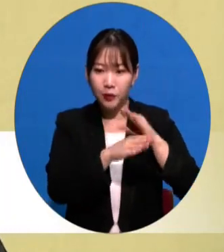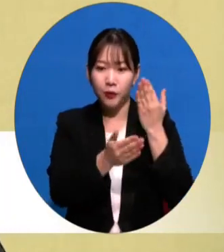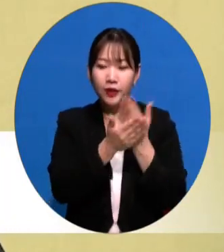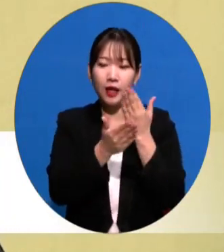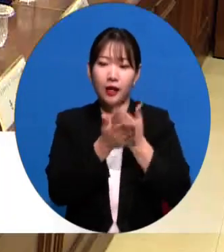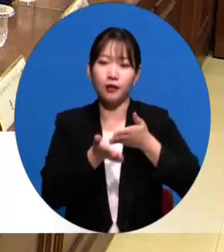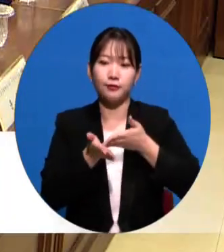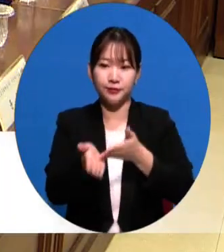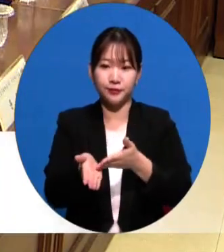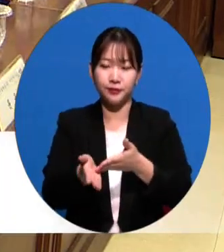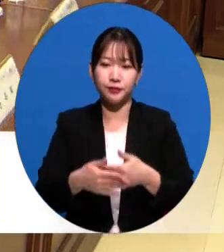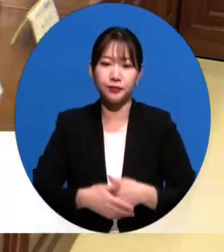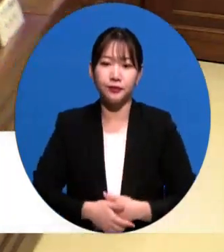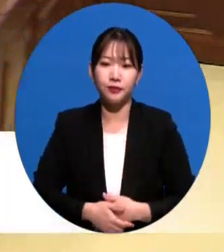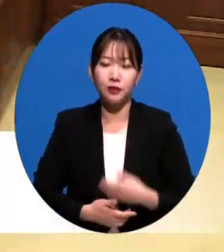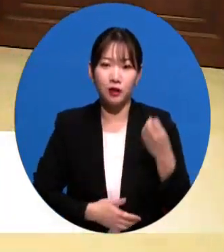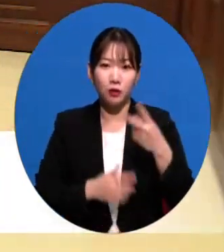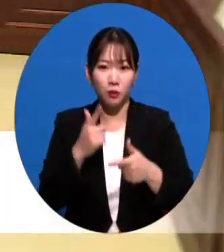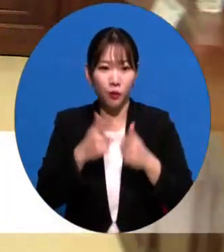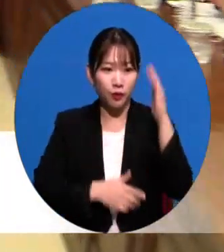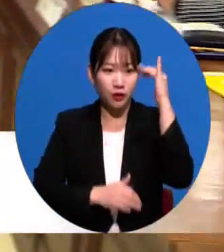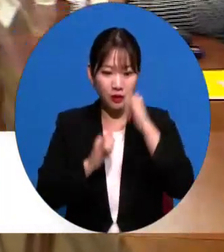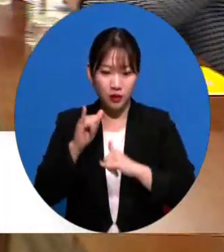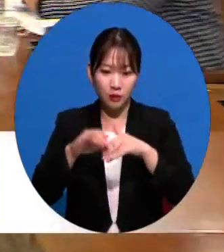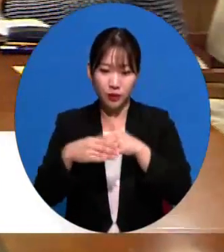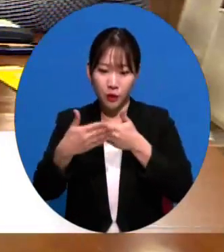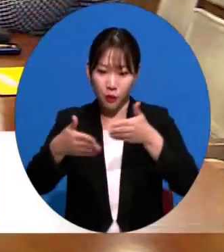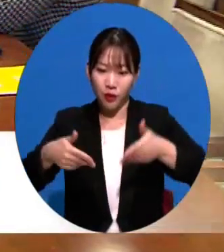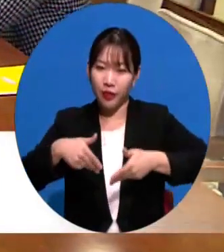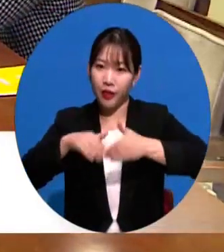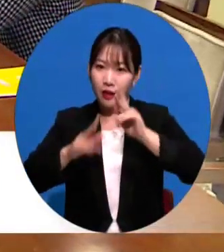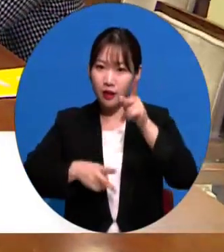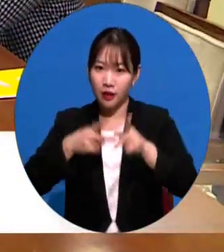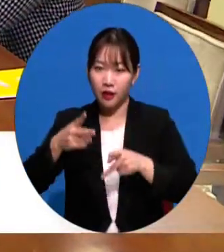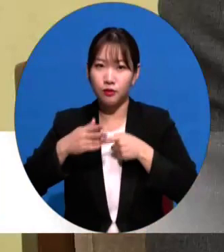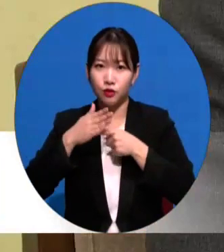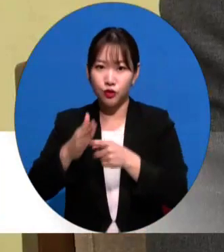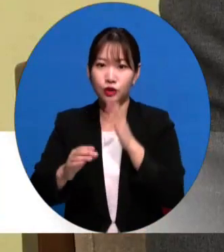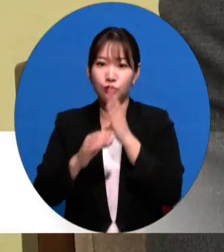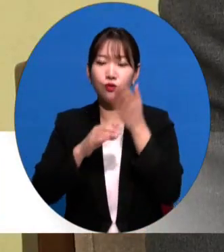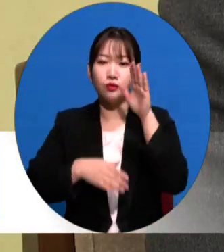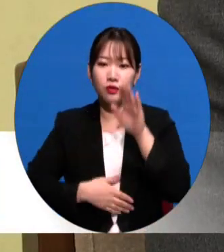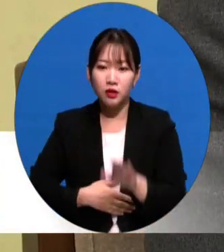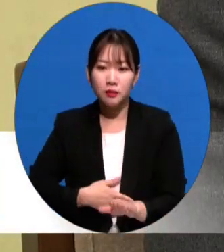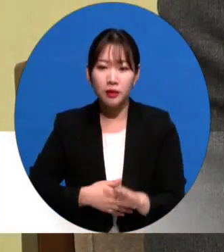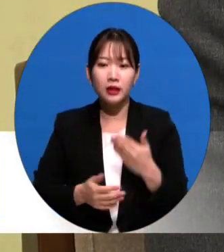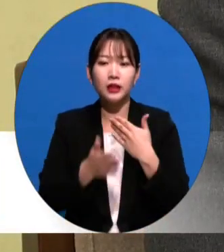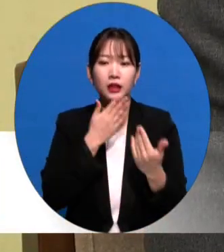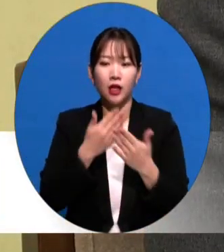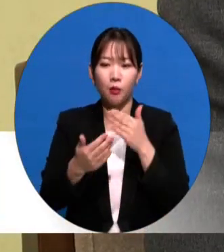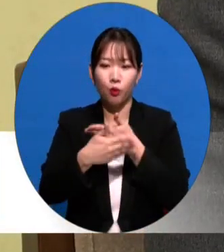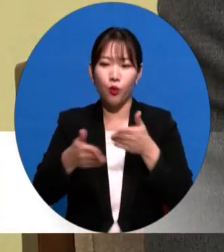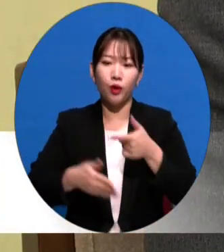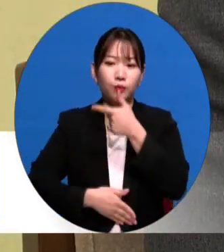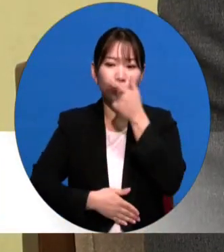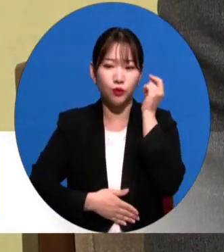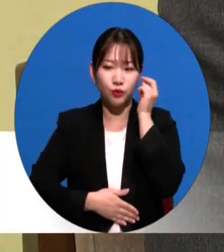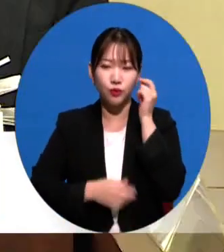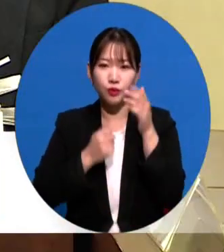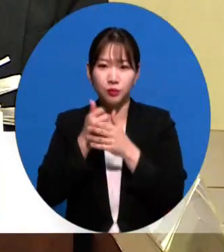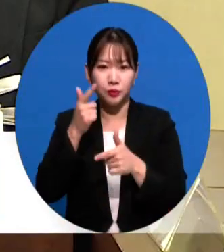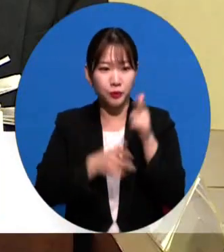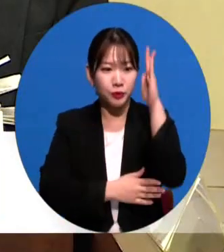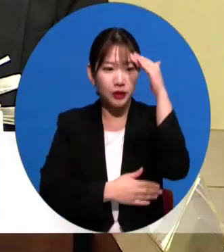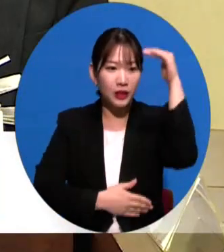것을 제안했습니다. 또 목포 근대 역사문화공간 조성 사업이 진행되고 있지만 체험 공간이 부족하다며